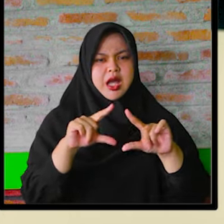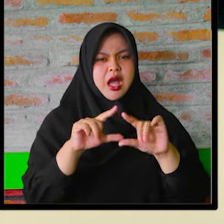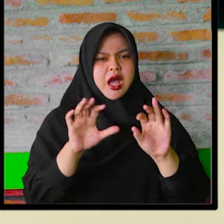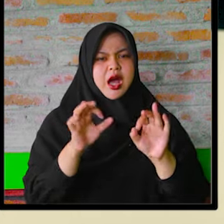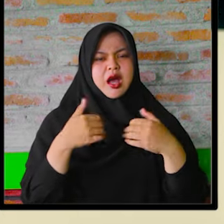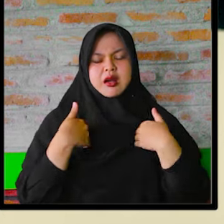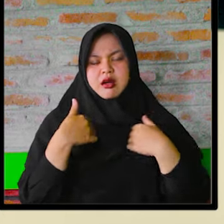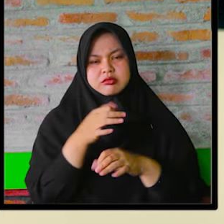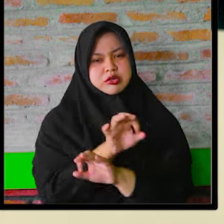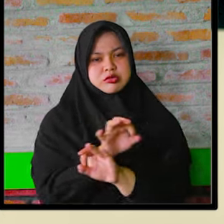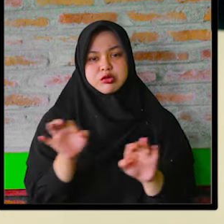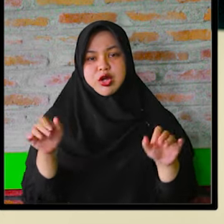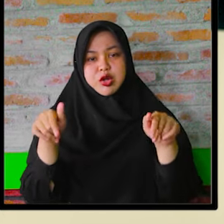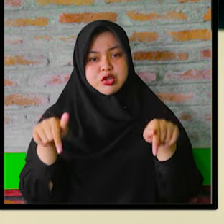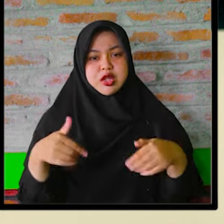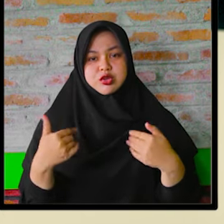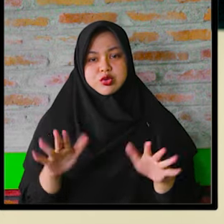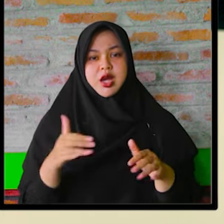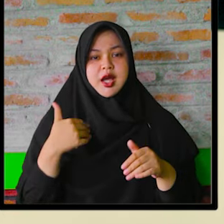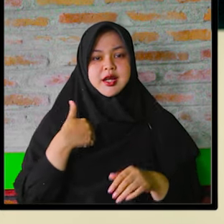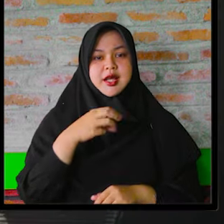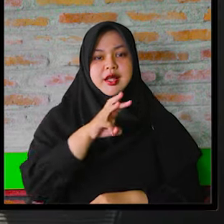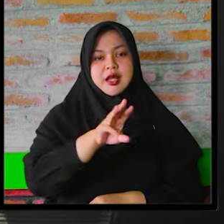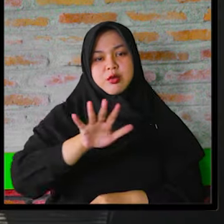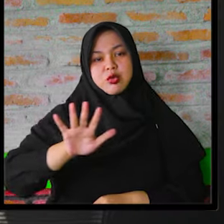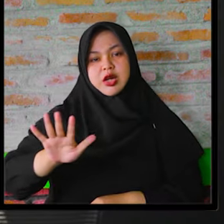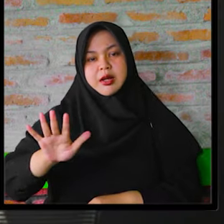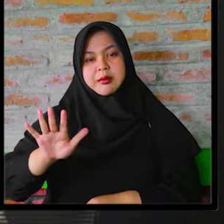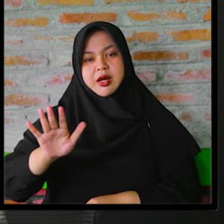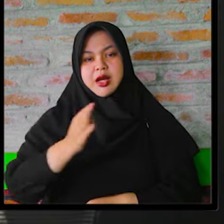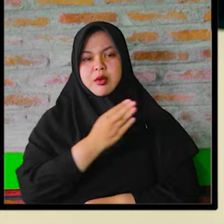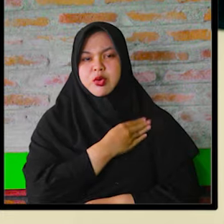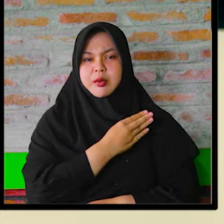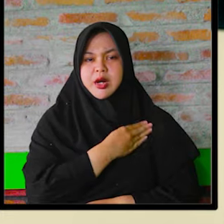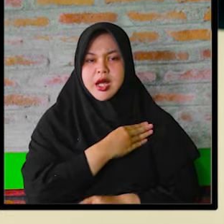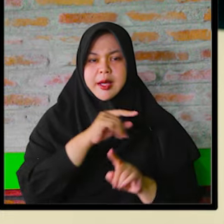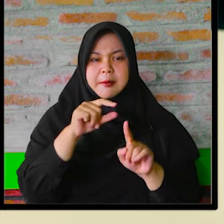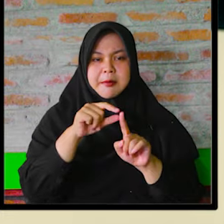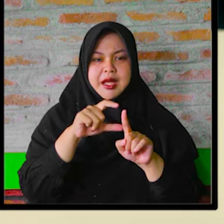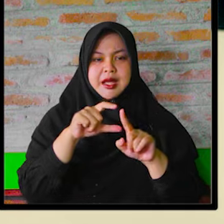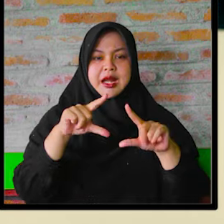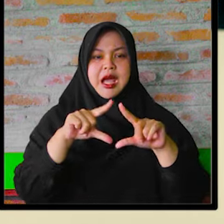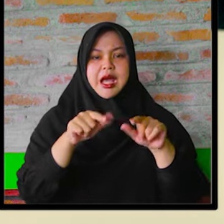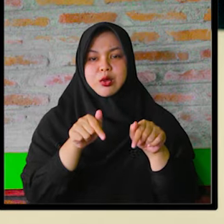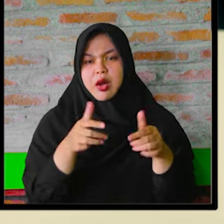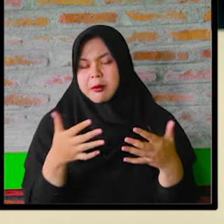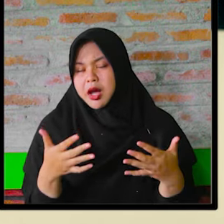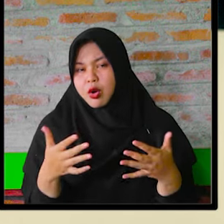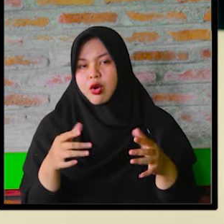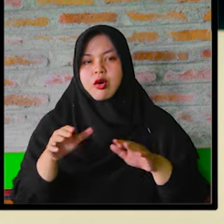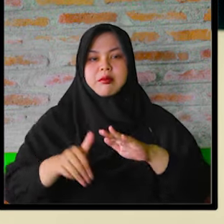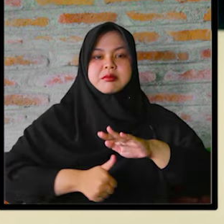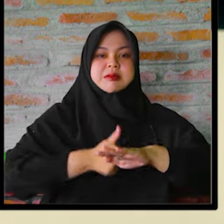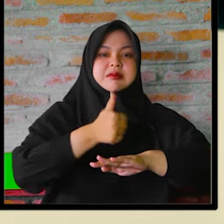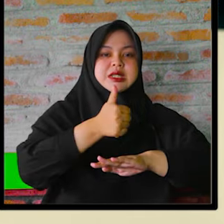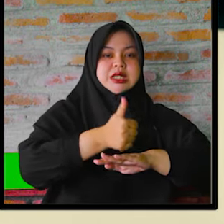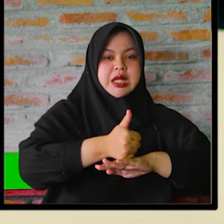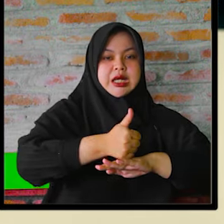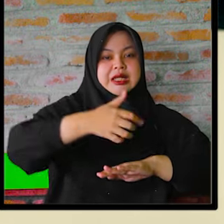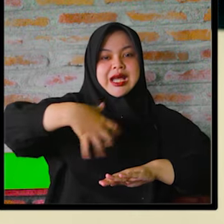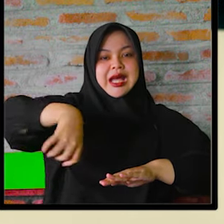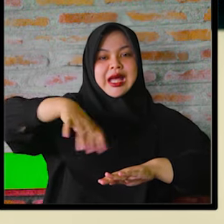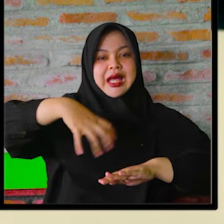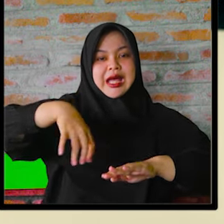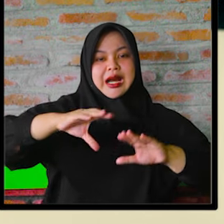sukumam kalau sekarang kan sudah ada di 35 Kabupaten PDA apa Bu pimpinan daerah Aisah jadi setiap kabupaten